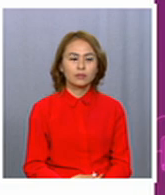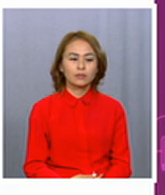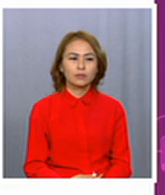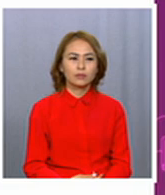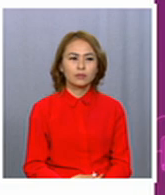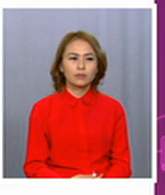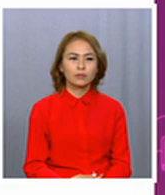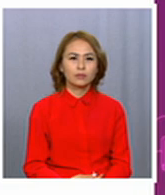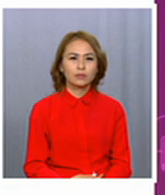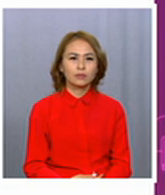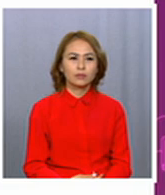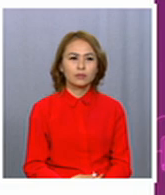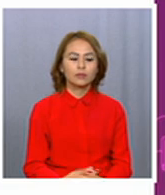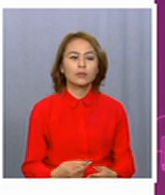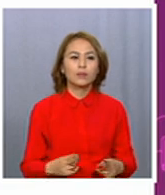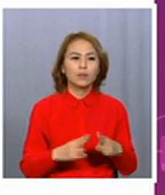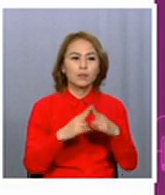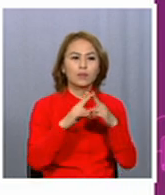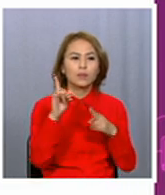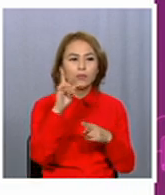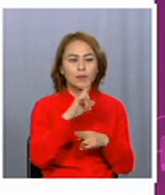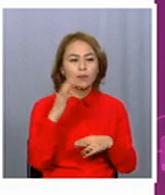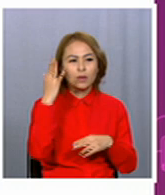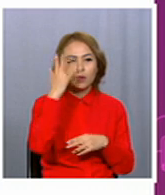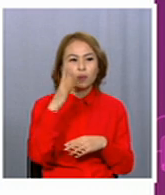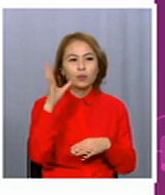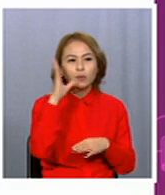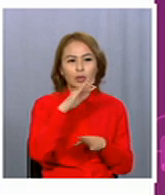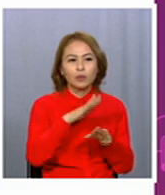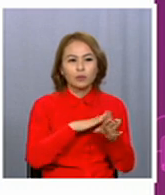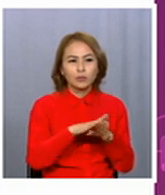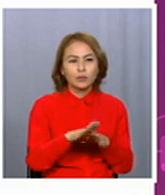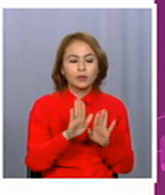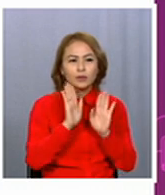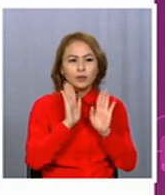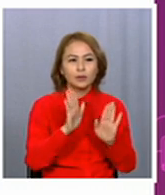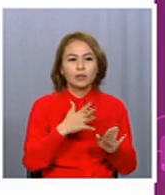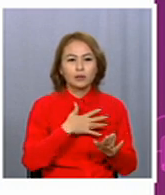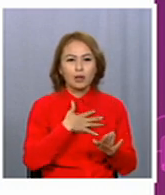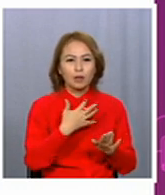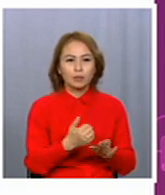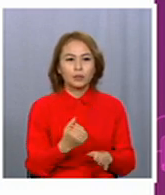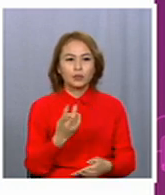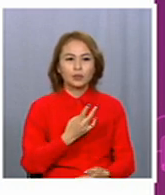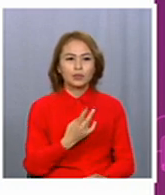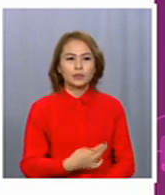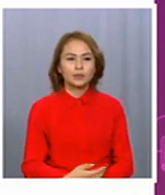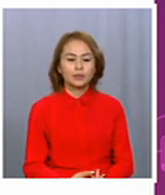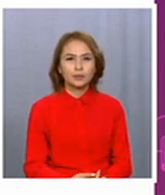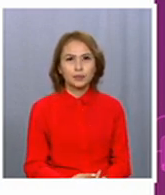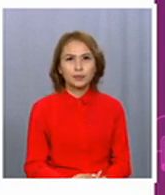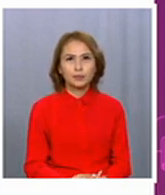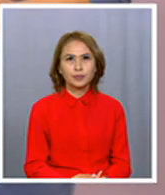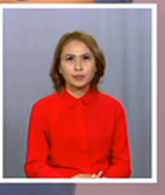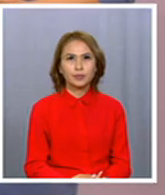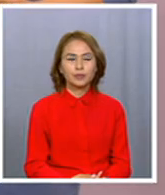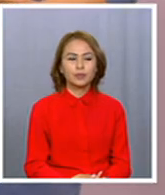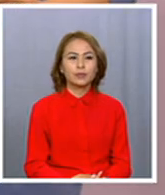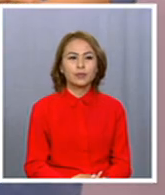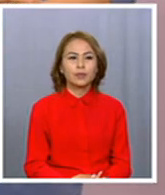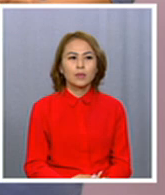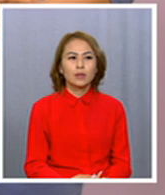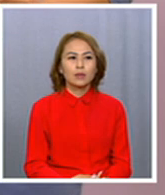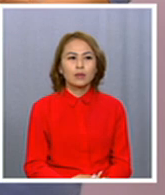Әрине, балалар, ғаламшарға бару туралы арманы орындалуы мүмкін. Тек қана талпынуы керек екен.